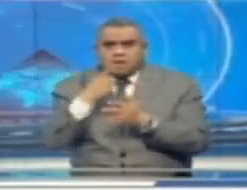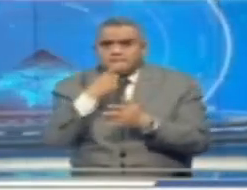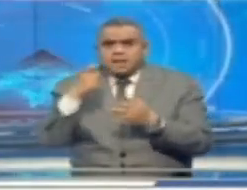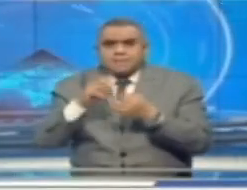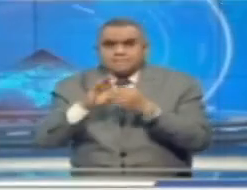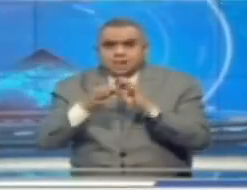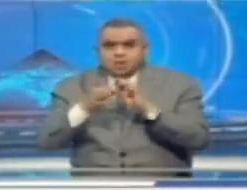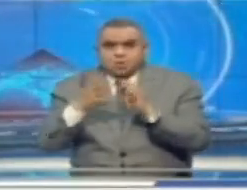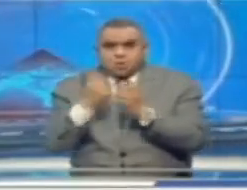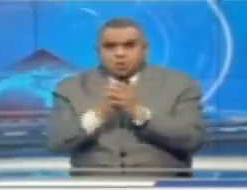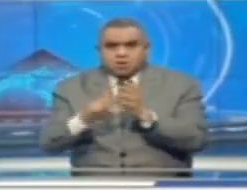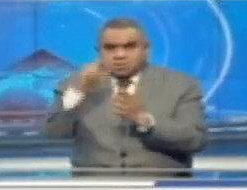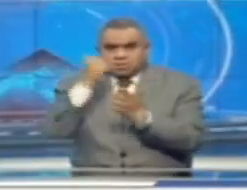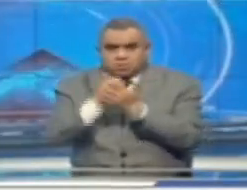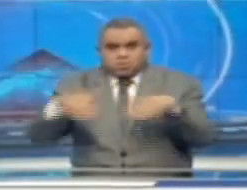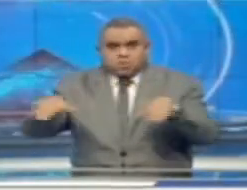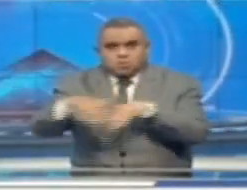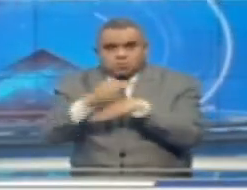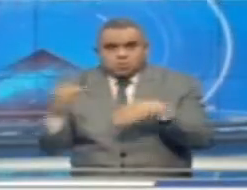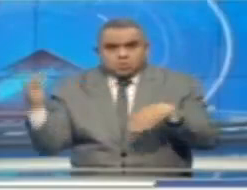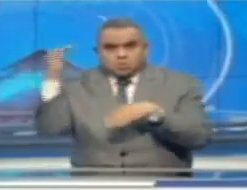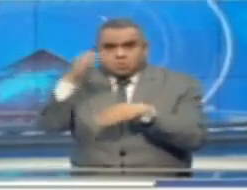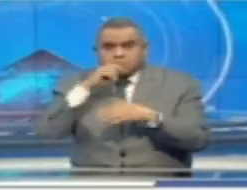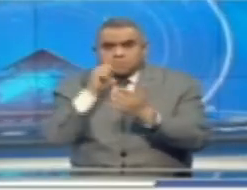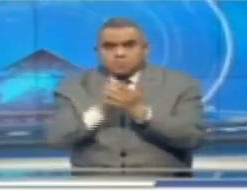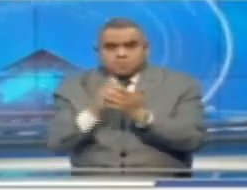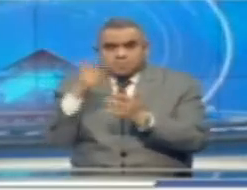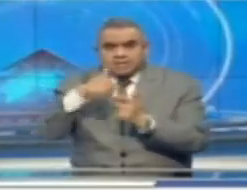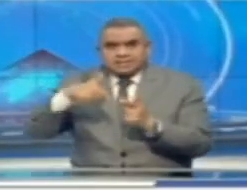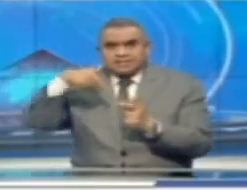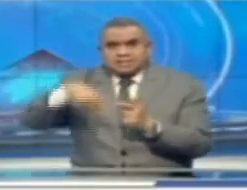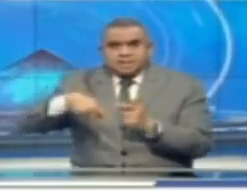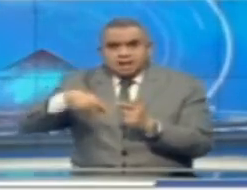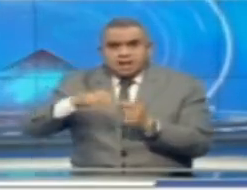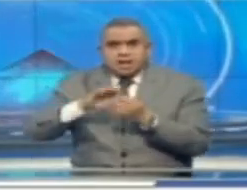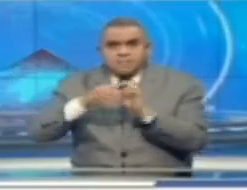3,100,000,000 جنيه للهيئة العامة للطرق والكباري من إجمالي